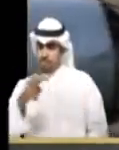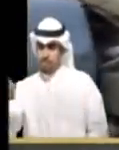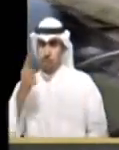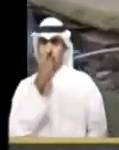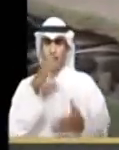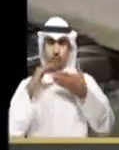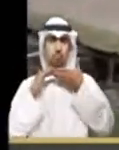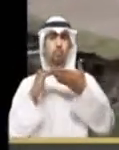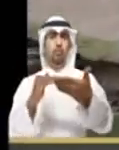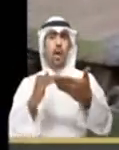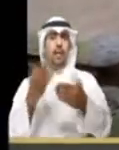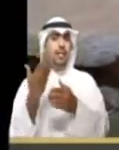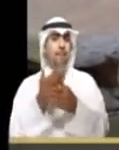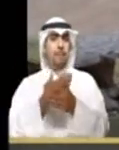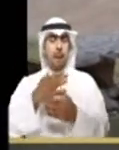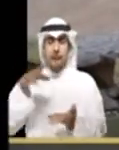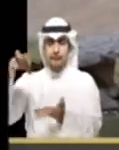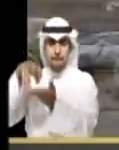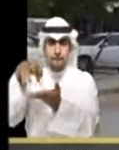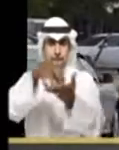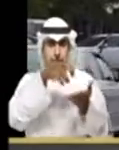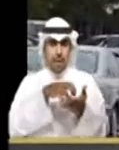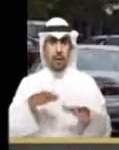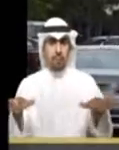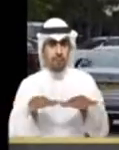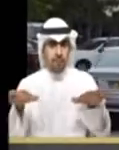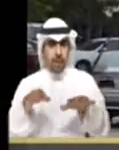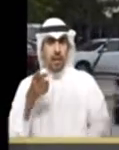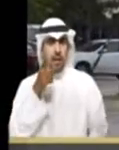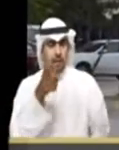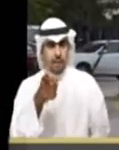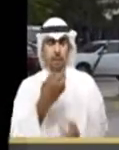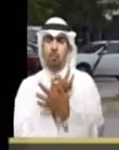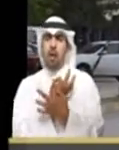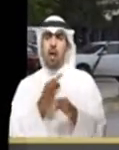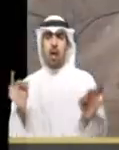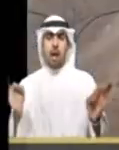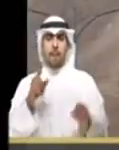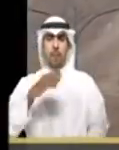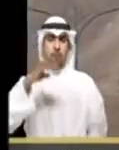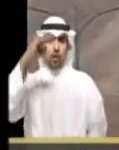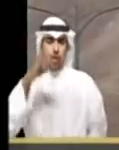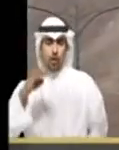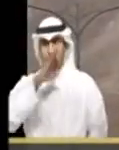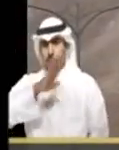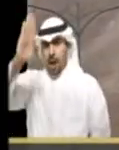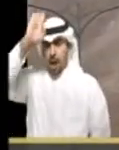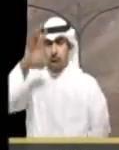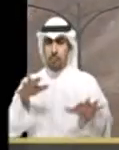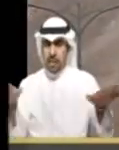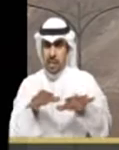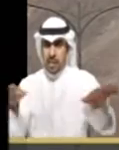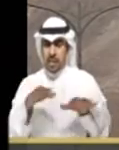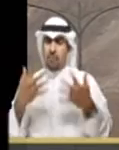لتقديم الدعم للمناطق التي تعرضت للزلزال في قضاء دربندخان وقضاء كلار جنوبي محافظة السليمانية